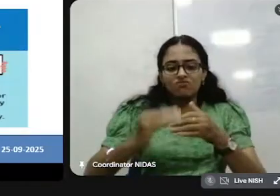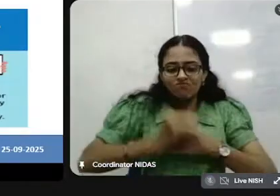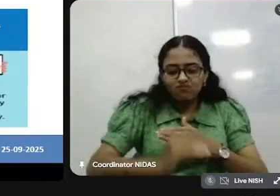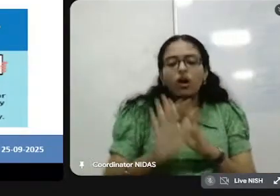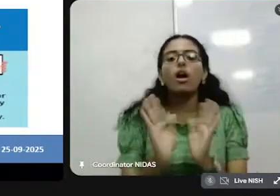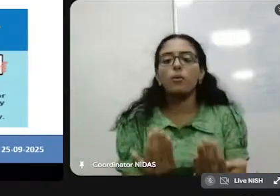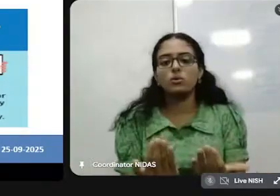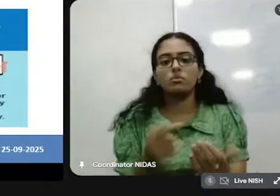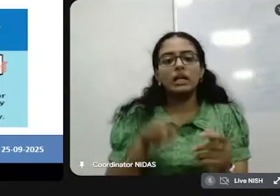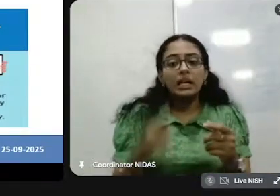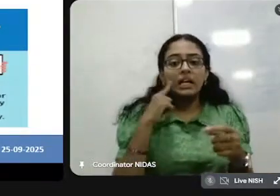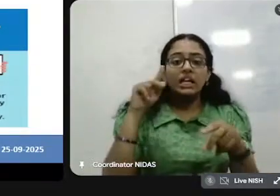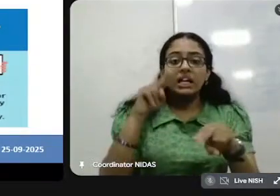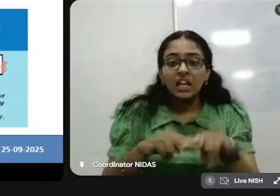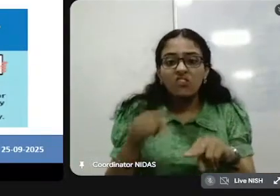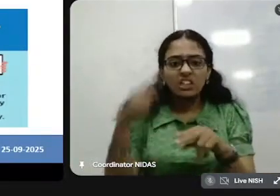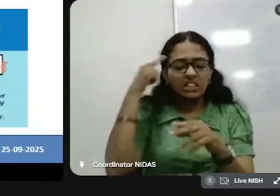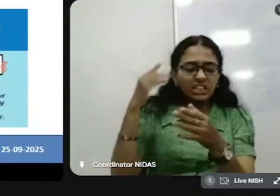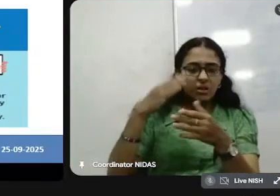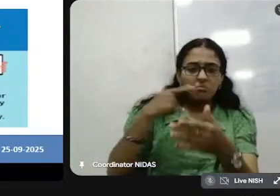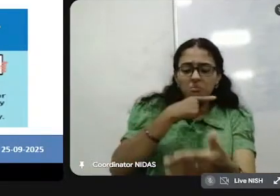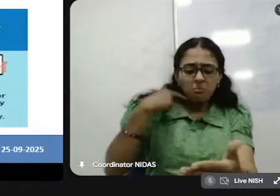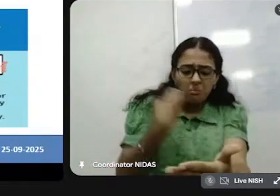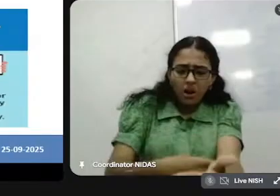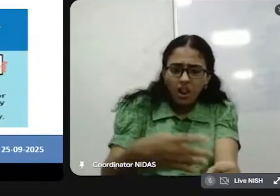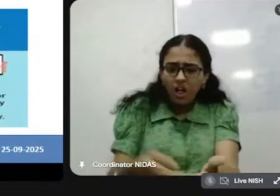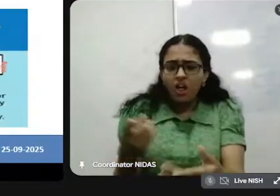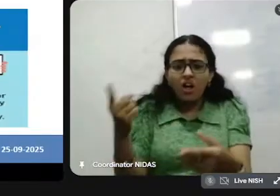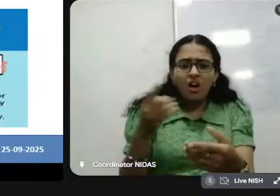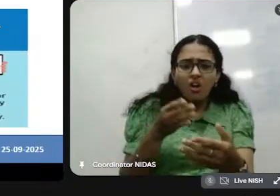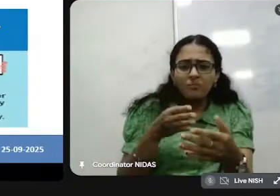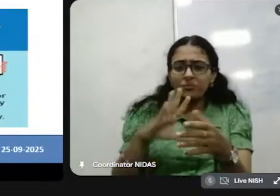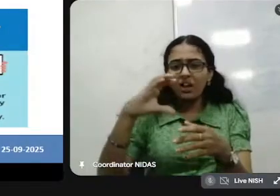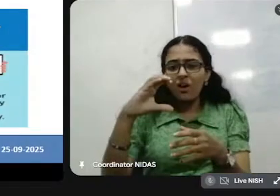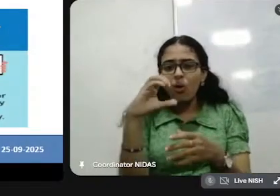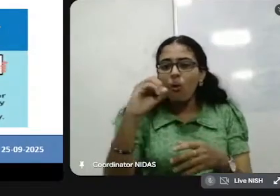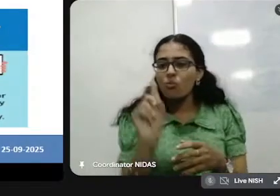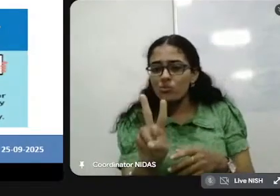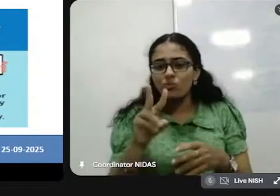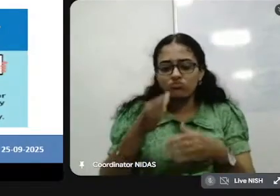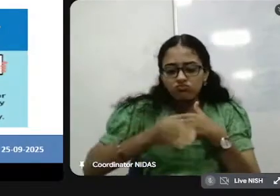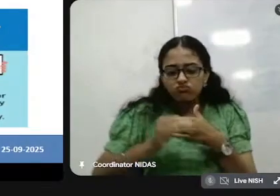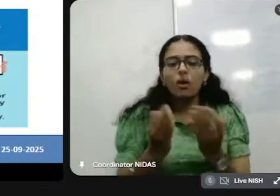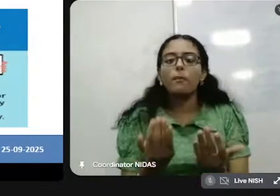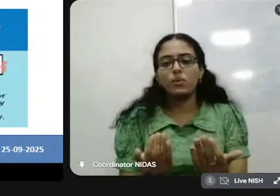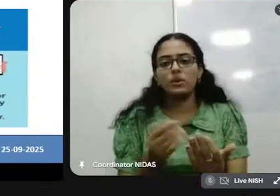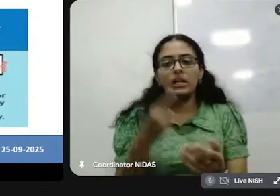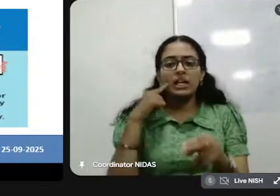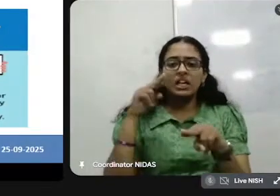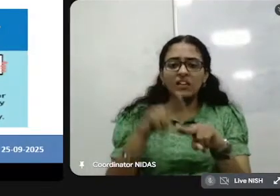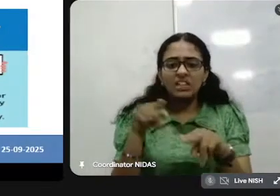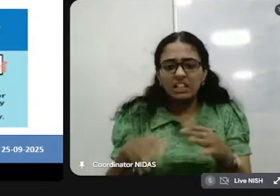ആ ബ്രെയിൻ സെൽസ് അല്ലെ ബ്ലഡ് ഫ്ലോ ഉണ്ടെങ്കിൽ മാത്രമേ ബ്രെയിനിന് കിട്ടേണ്ട ഓക്സിജനും കാര്യങ്ങളും ലഭിക്കുകയുള്ളൂ. അപ്പം അങ്ങനെയുള്ള